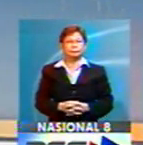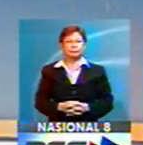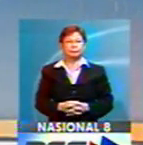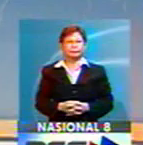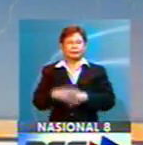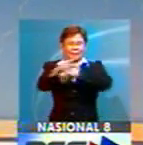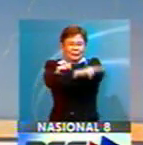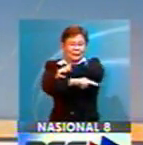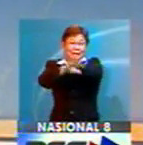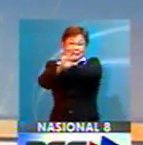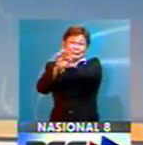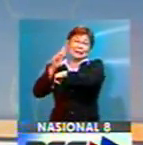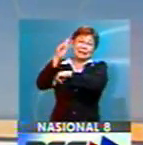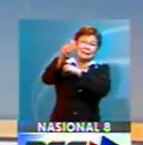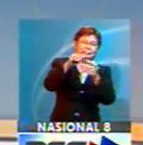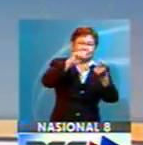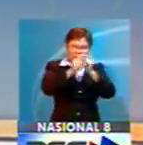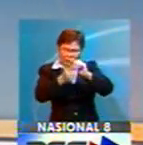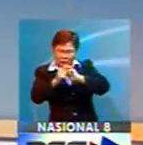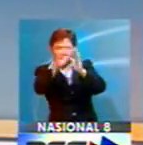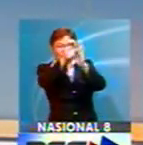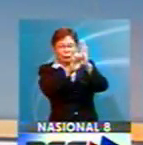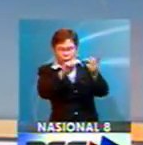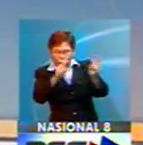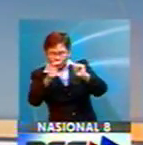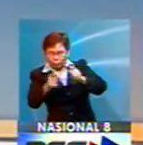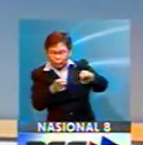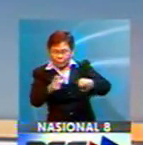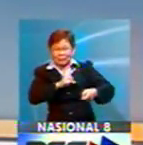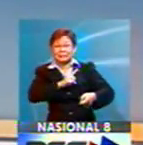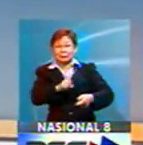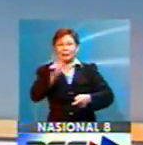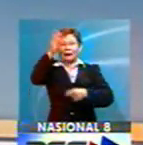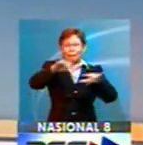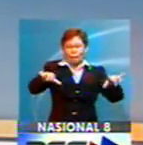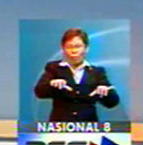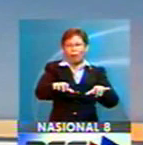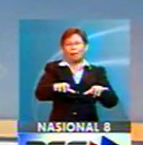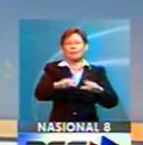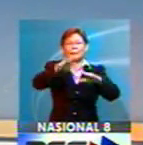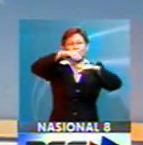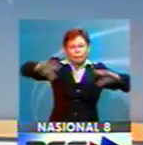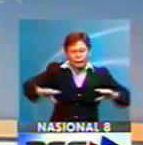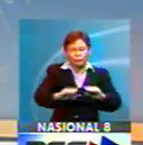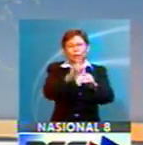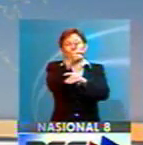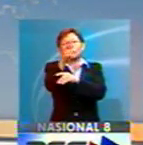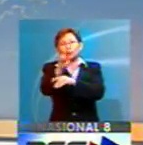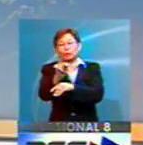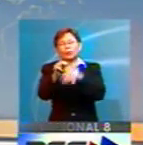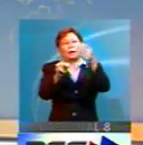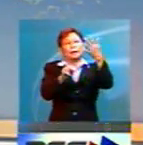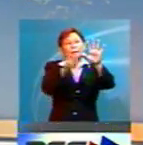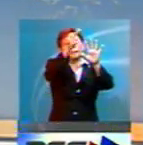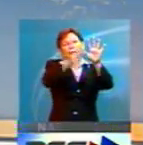Dalam pada itu, Negeri Sembilan akan meminda beberapa enakmen pentadbiran agama Islam yang akan dilaksana pada persidangan DUN 15 Disember